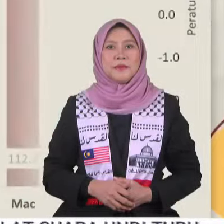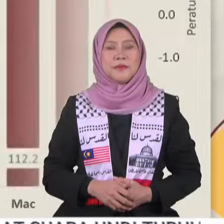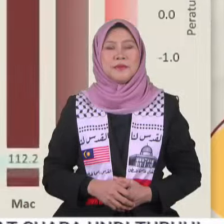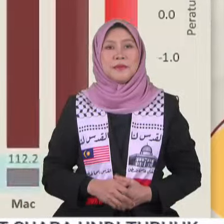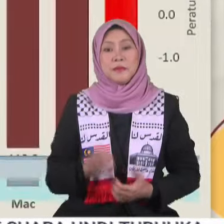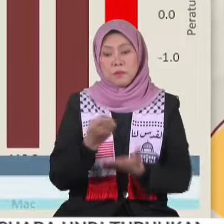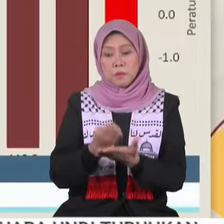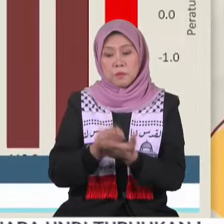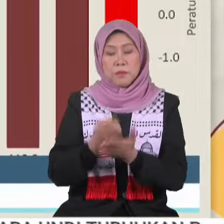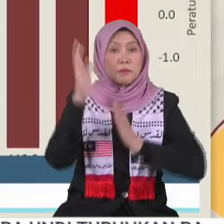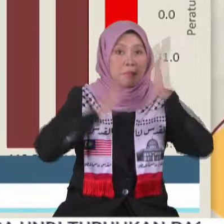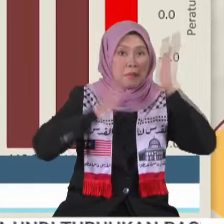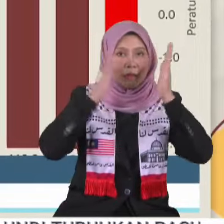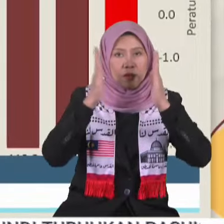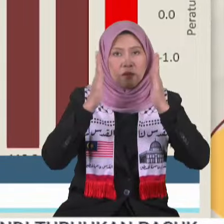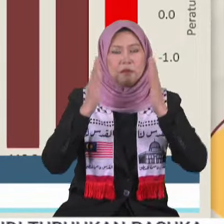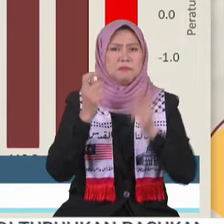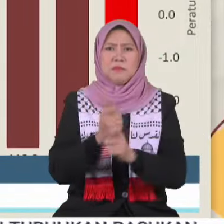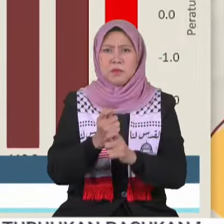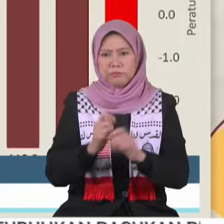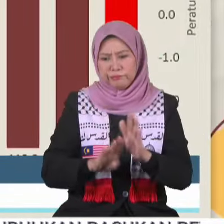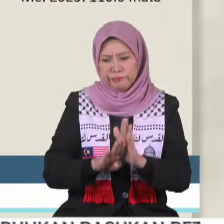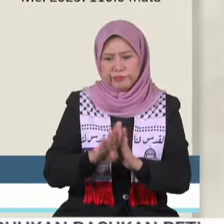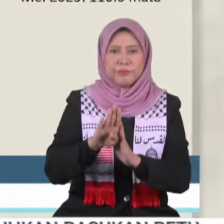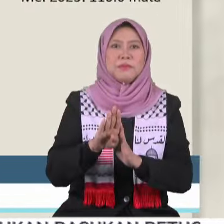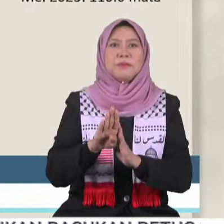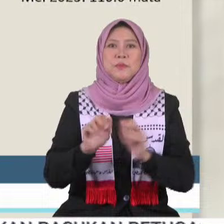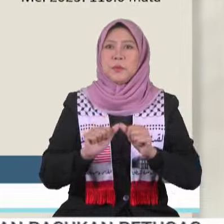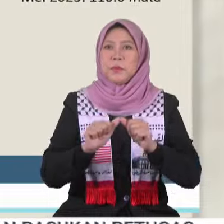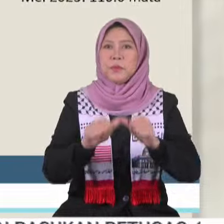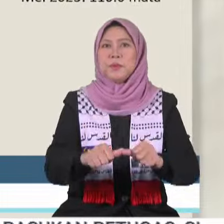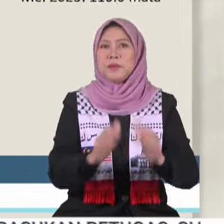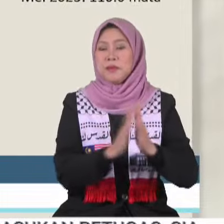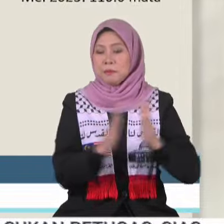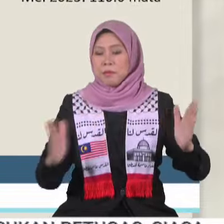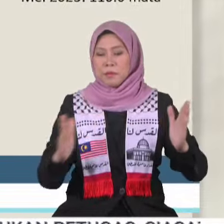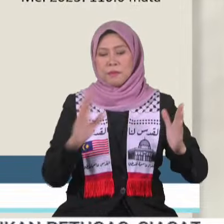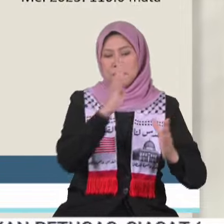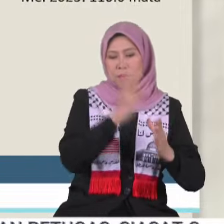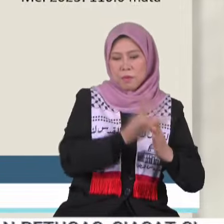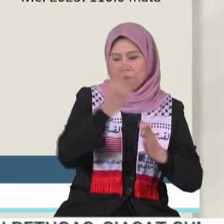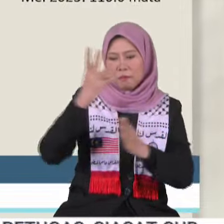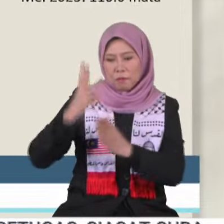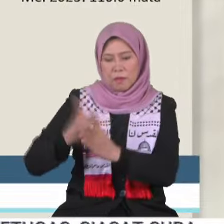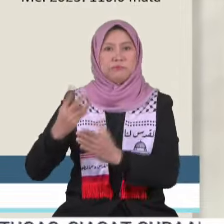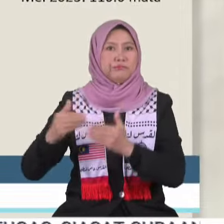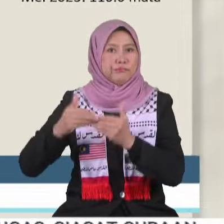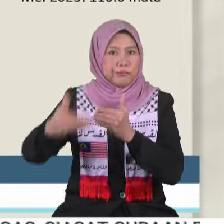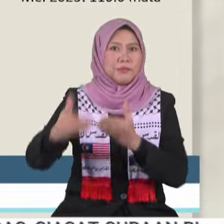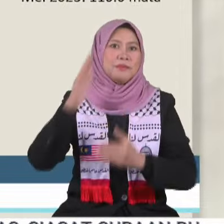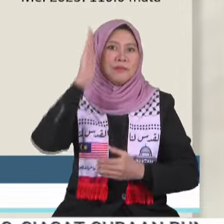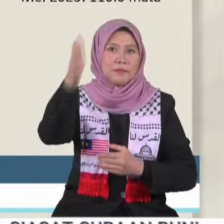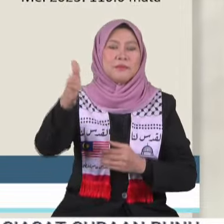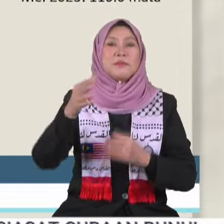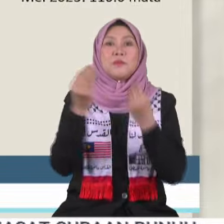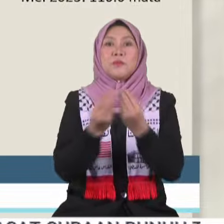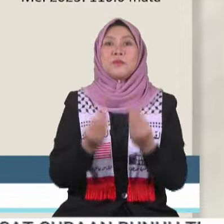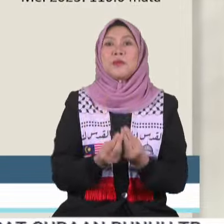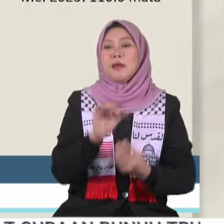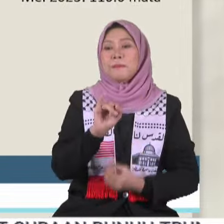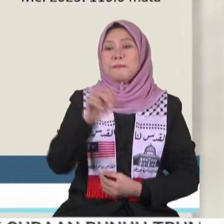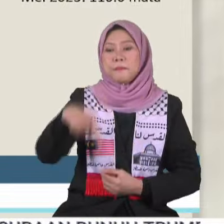Dalam pada itu, ekonomi Malaysia diunjur kekal berdaya tahan untuk tempoh 4 hingga 6 bulan akan datang. Ini selepas indeks pelopor